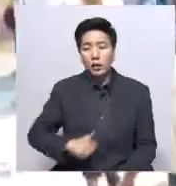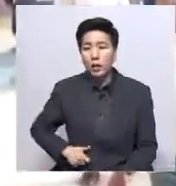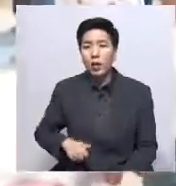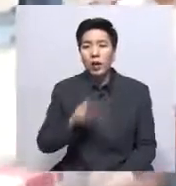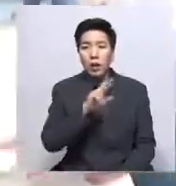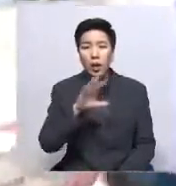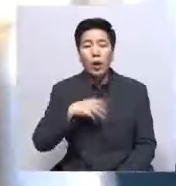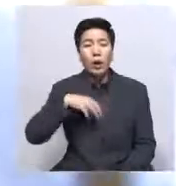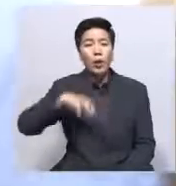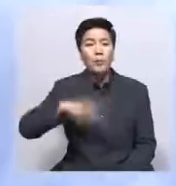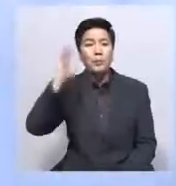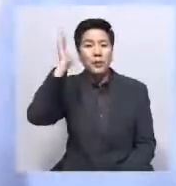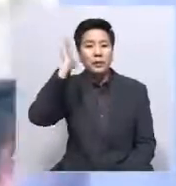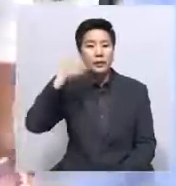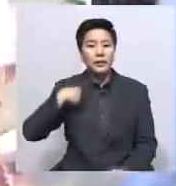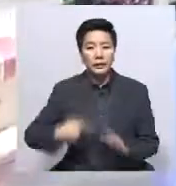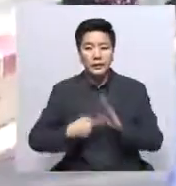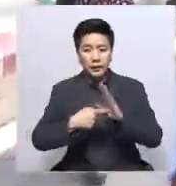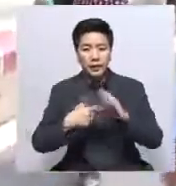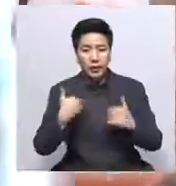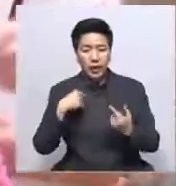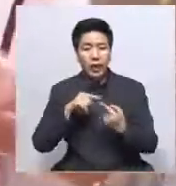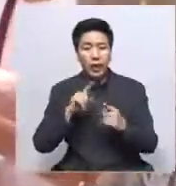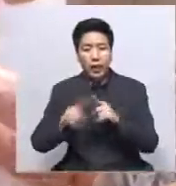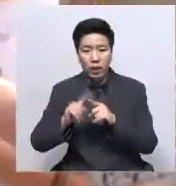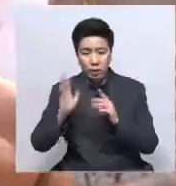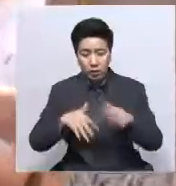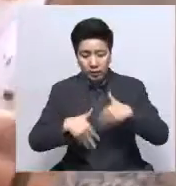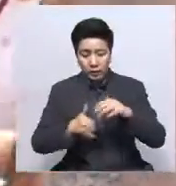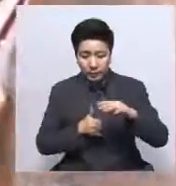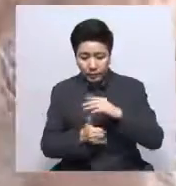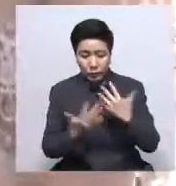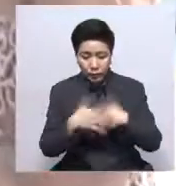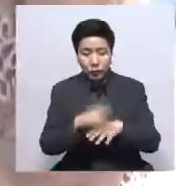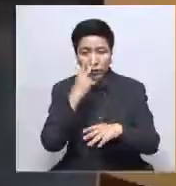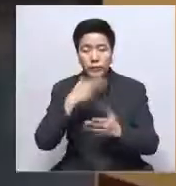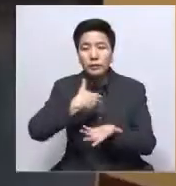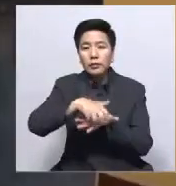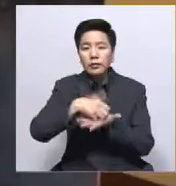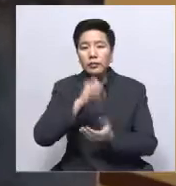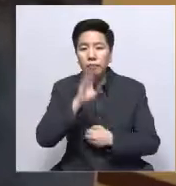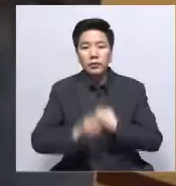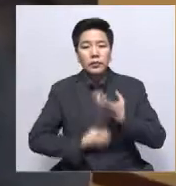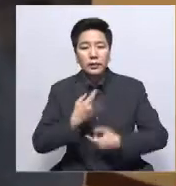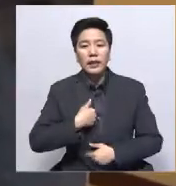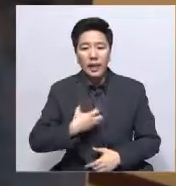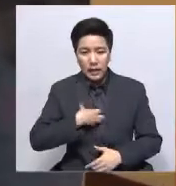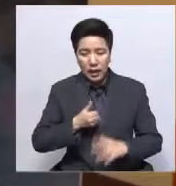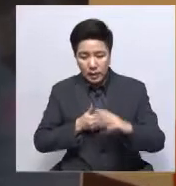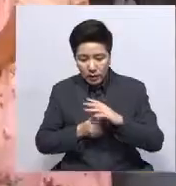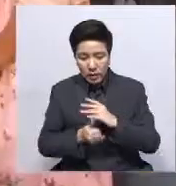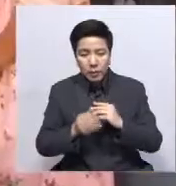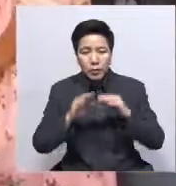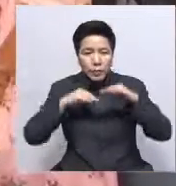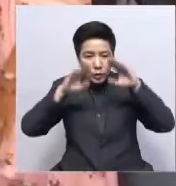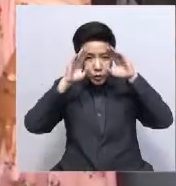าทิกรมประชาสัมพันธ์มาจัดแสดงอีกด้วยซึ่งประชาชนที่มาร่วมงานต่างก็ได้เปิดเผยนะครับว่าต่างก็อยากจะเข้ามาสัมผัสกับประส